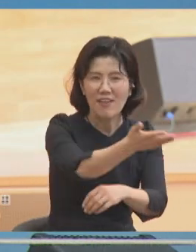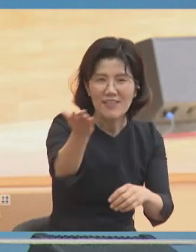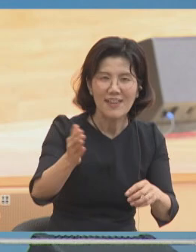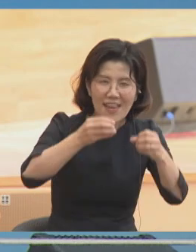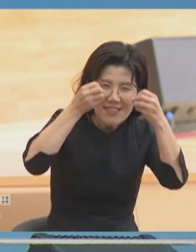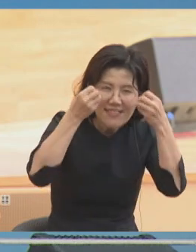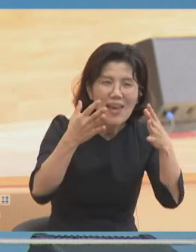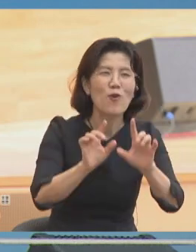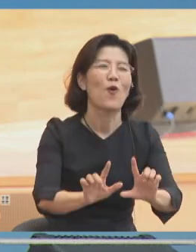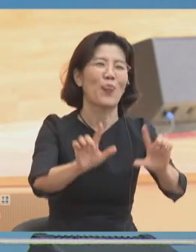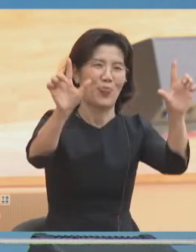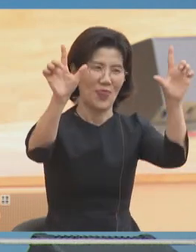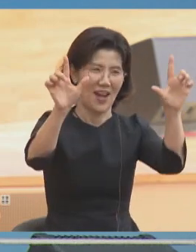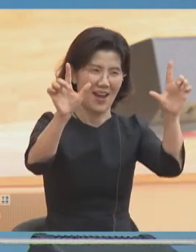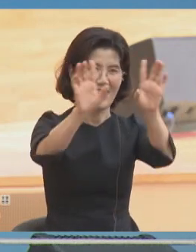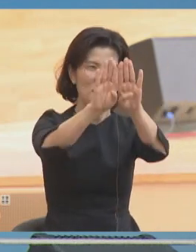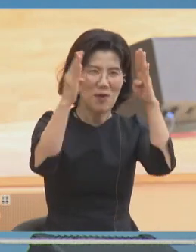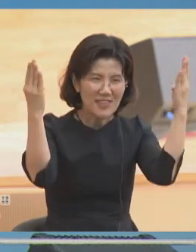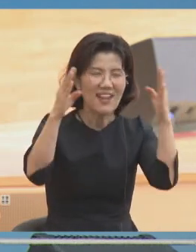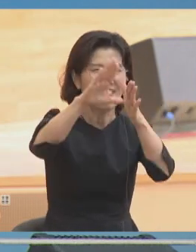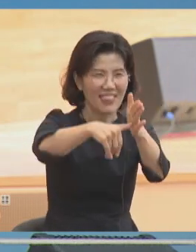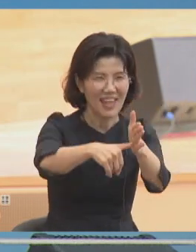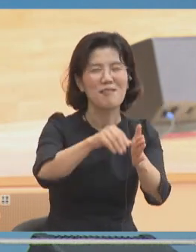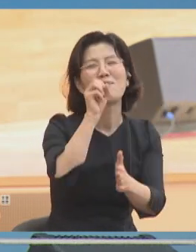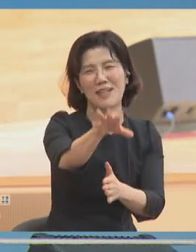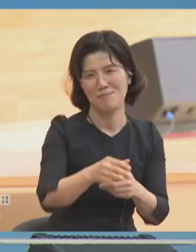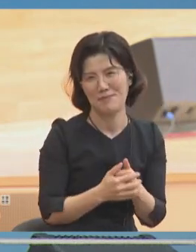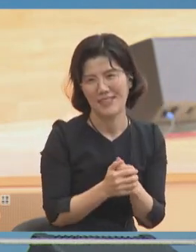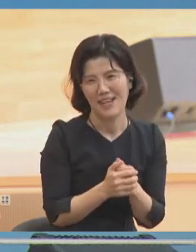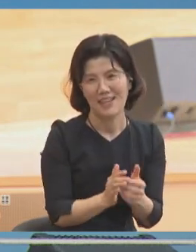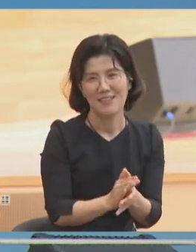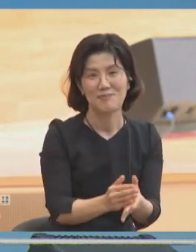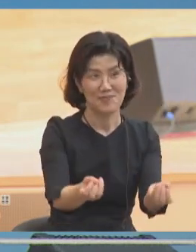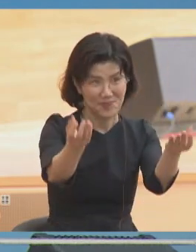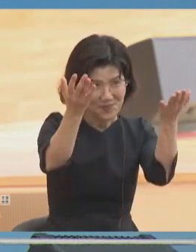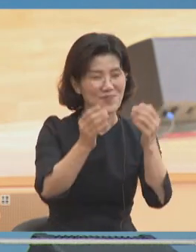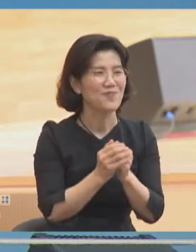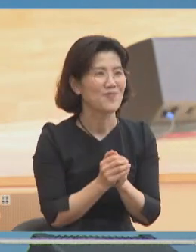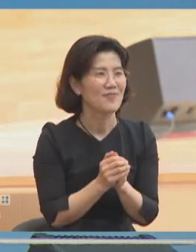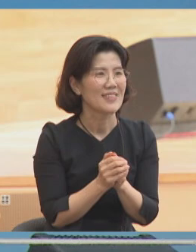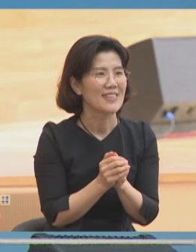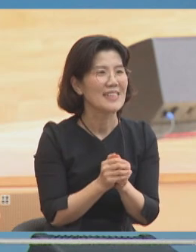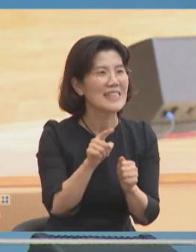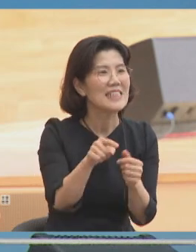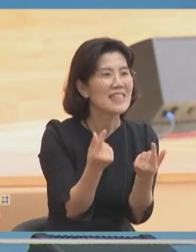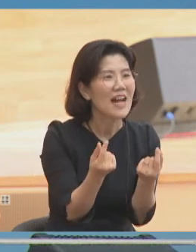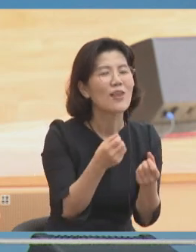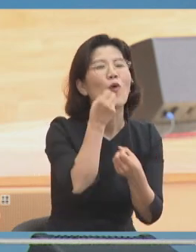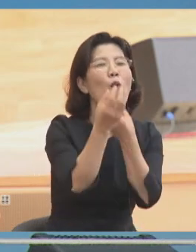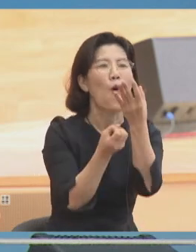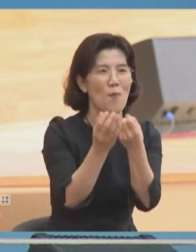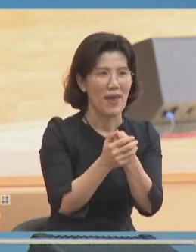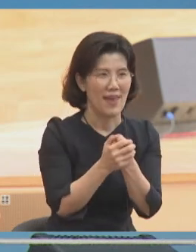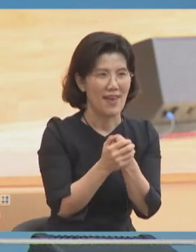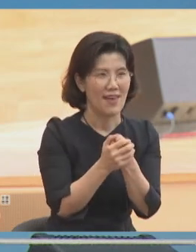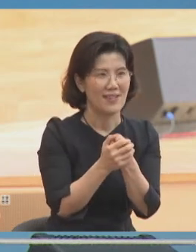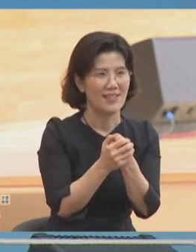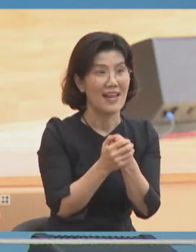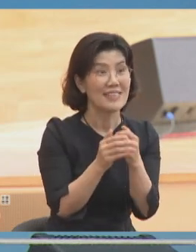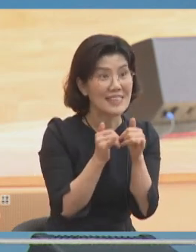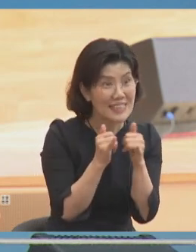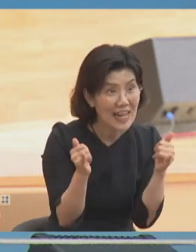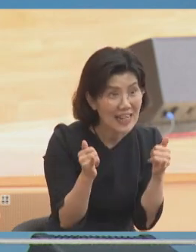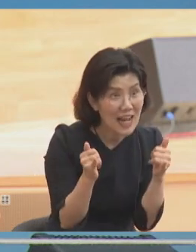새로운 날이 펼쳐질 때이다 할렐루야 아멘 아멘이 아멘 여러분이 고백을 하는 사람은